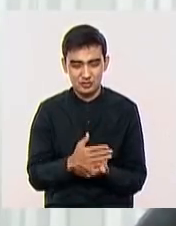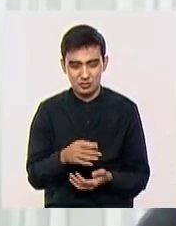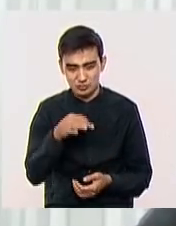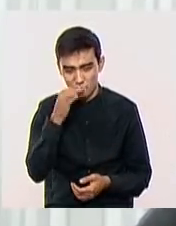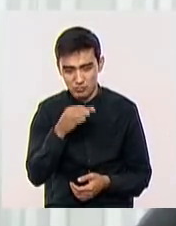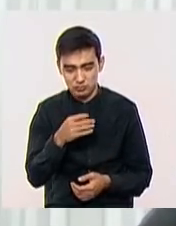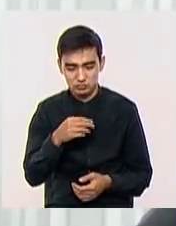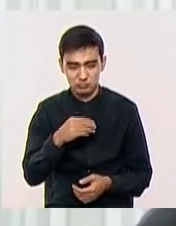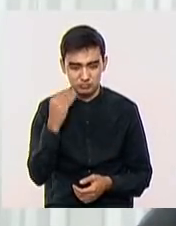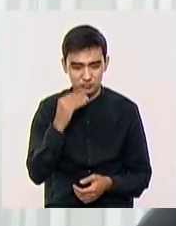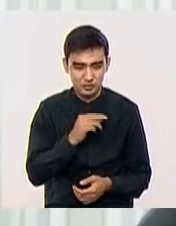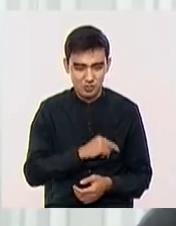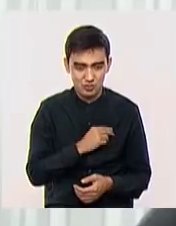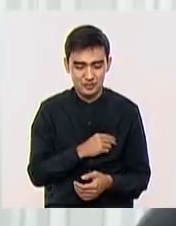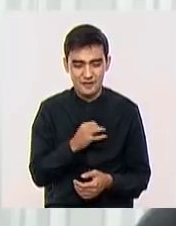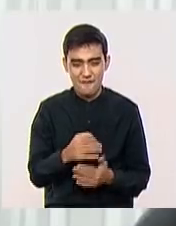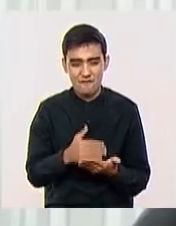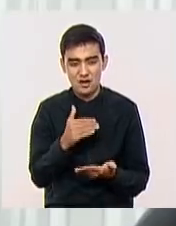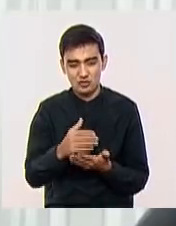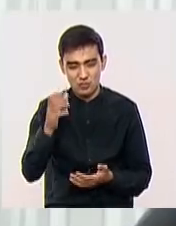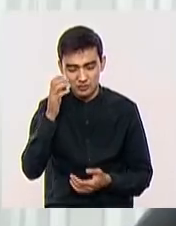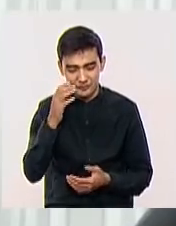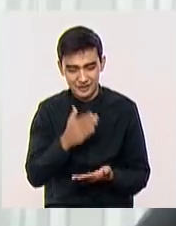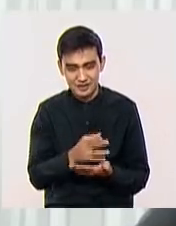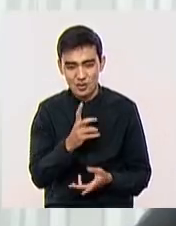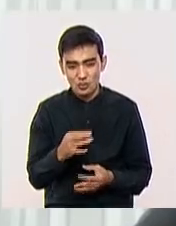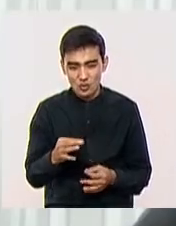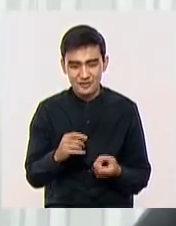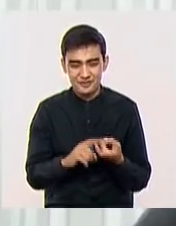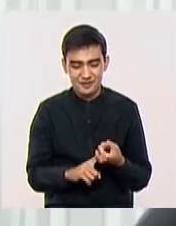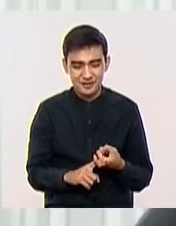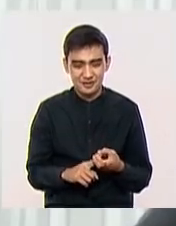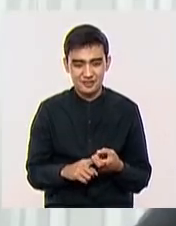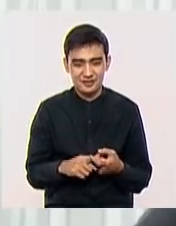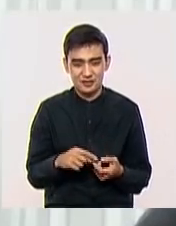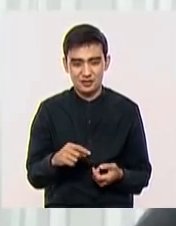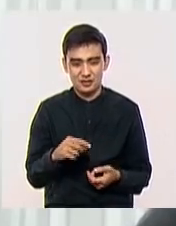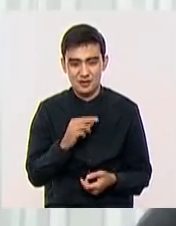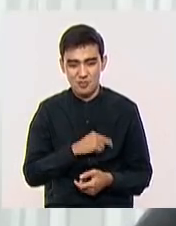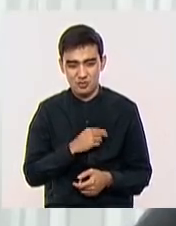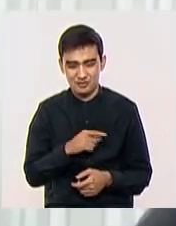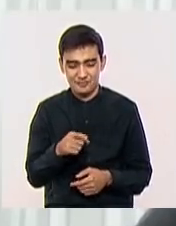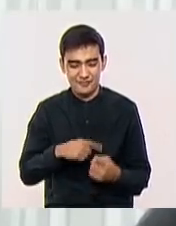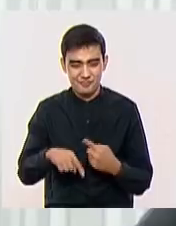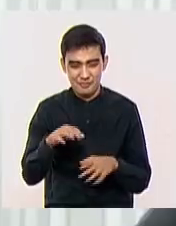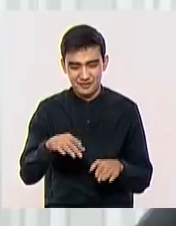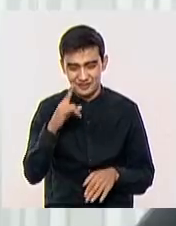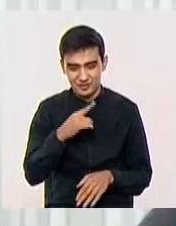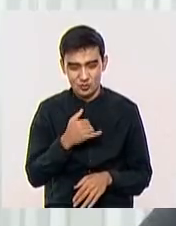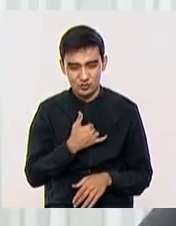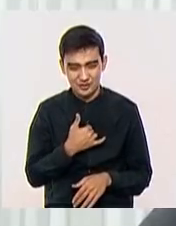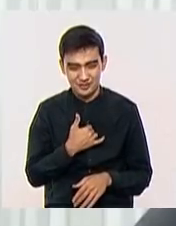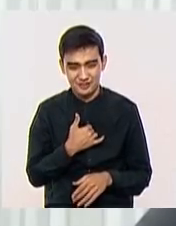высокую квалификацию, не имеют среднеспециальное и высшее образование, но в силу того, что рынок труда и оплата на этом рынке у нас